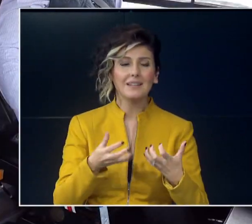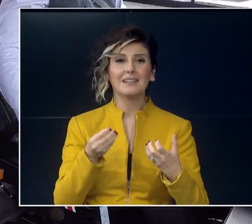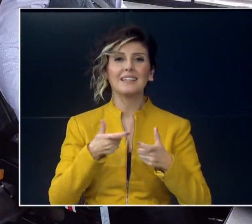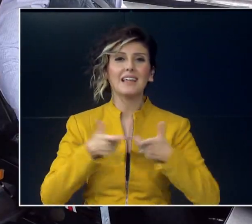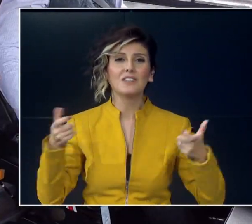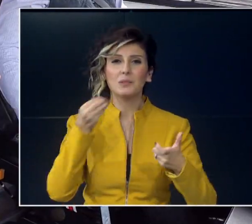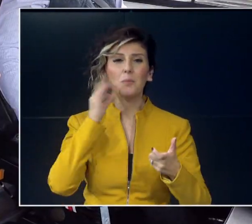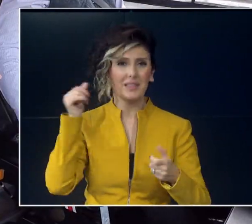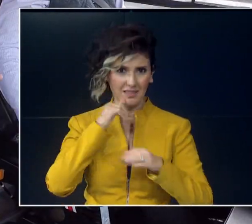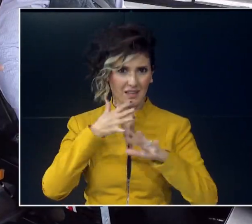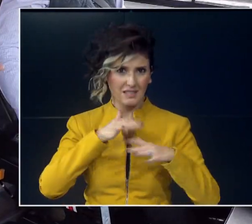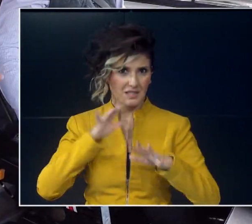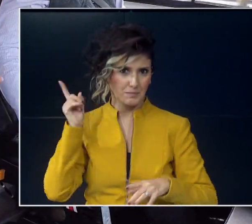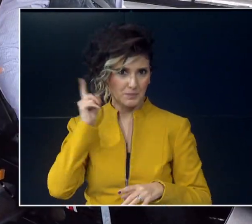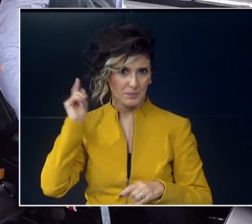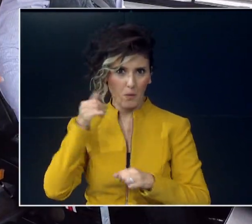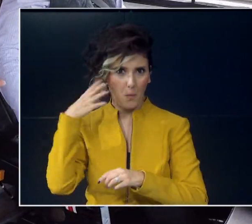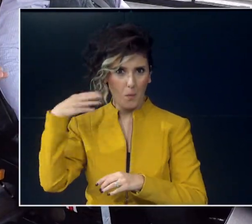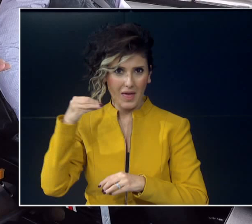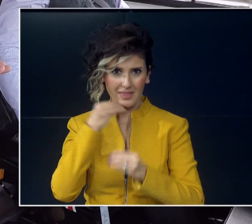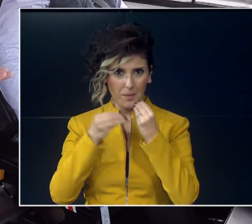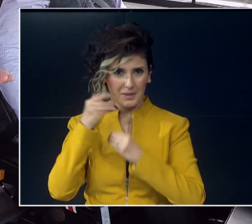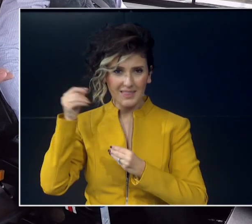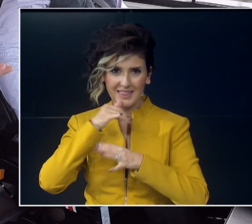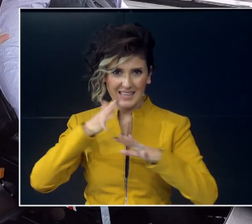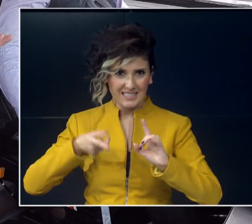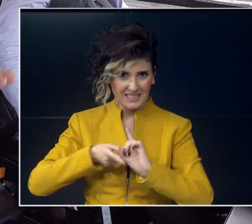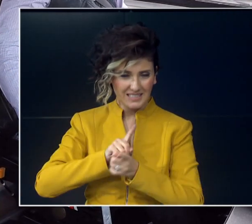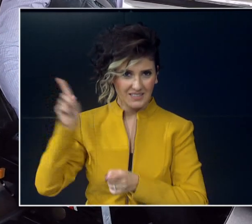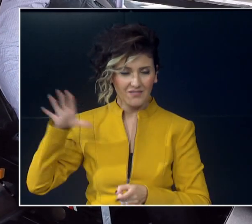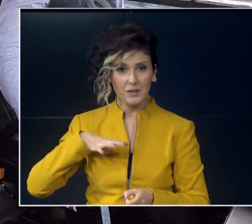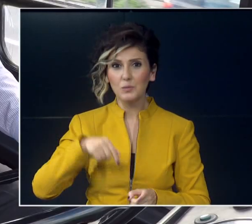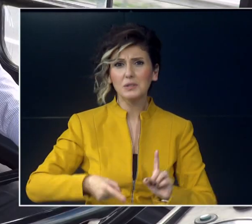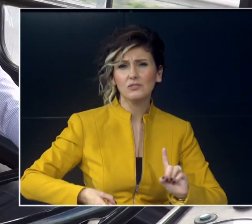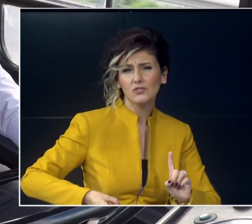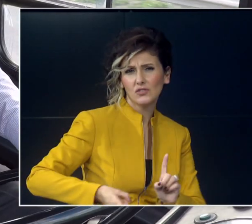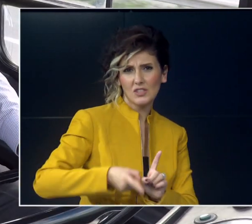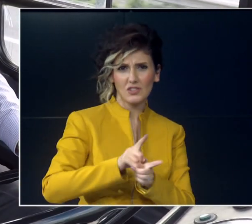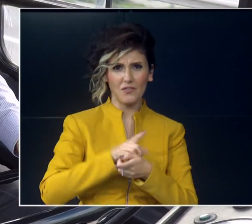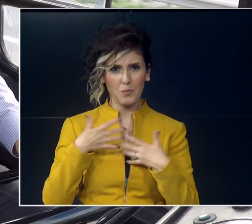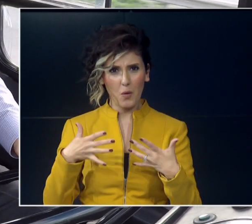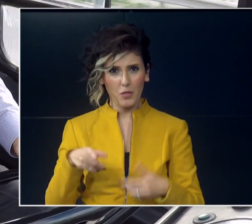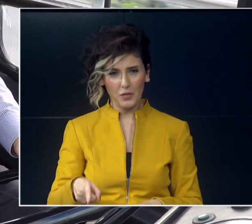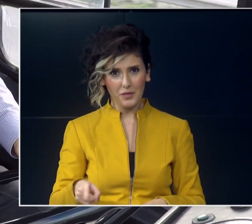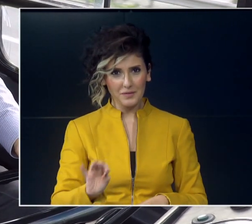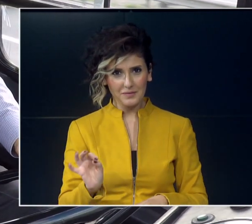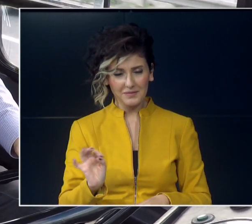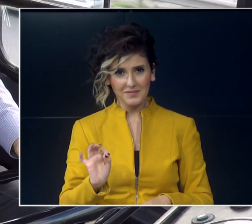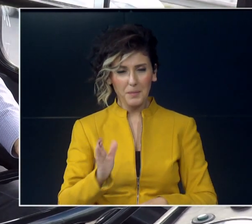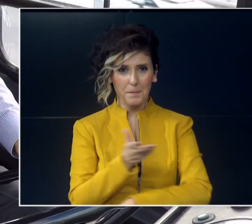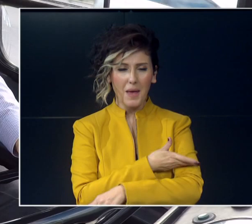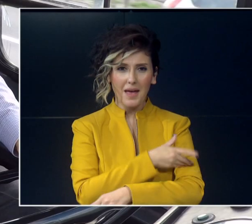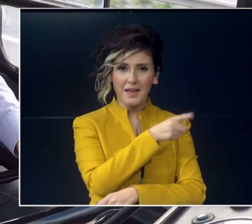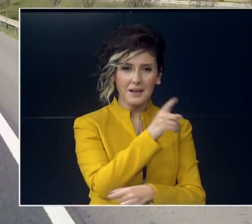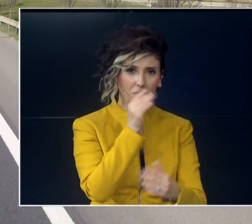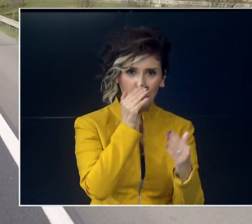deniz ürünleri herhalde, değil mi Hollanda? Evet. Burada çeşit çok. Her yörenin